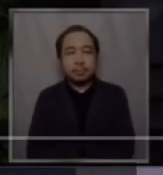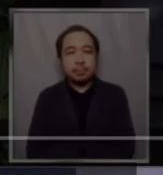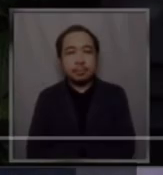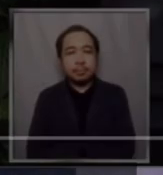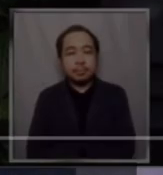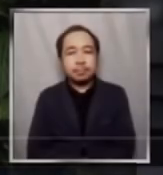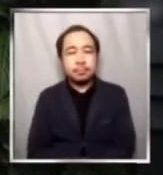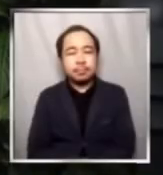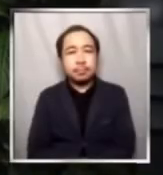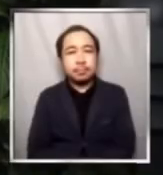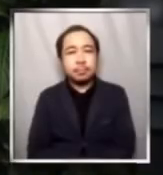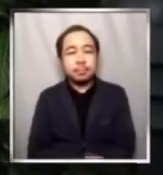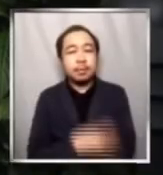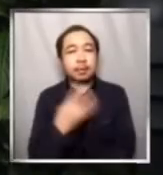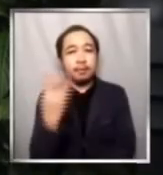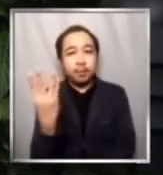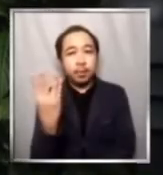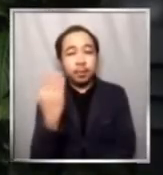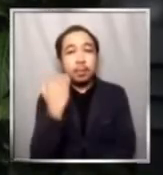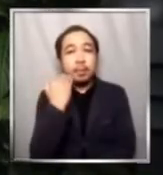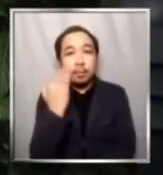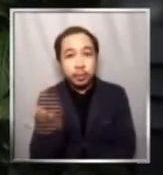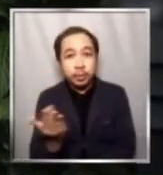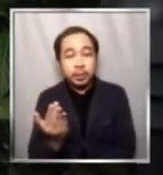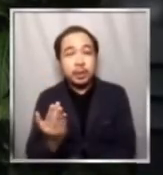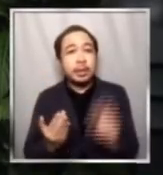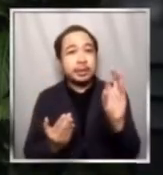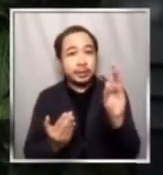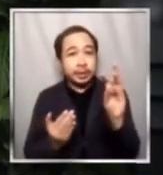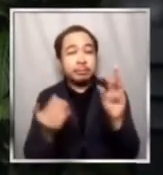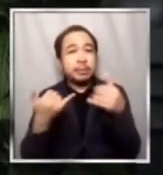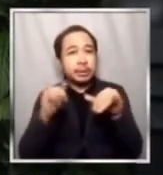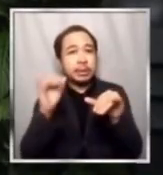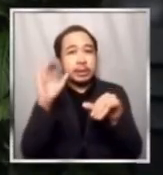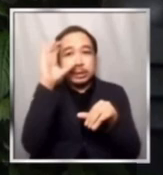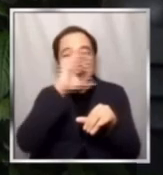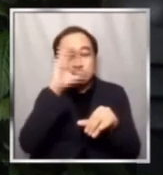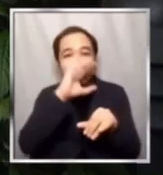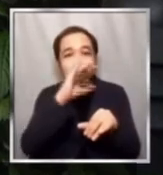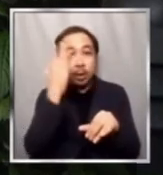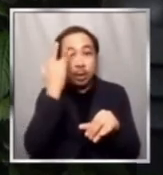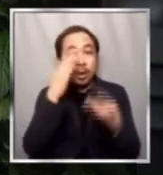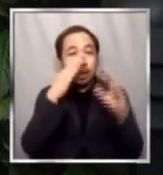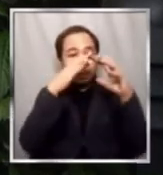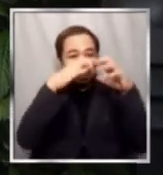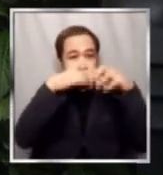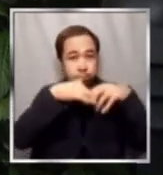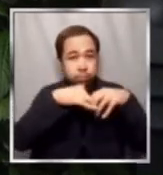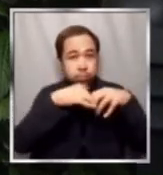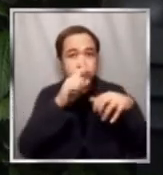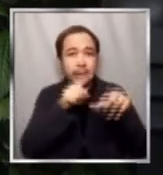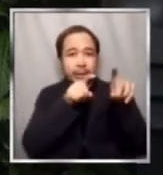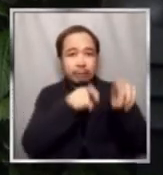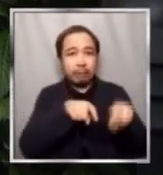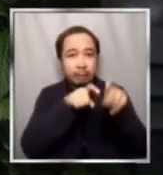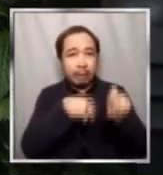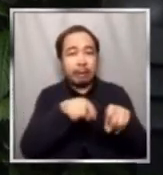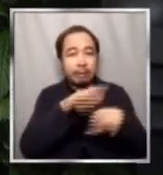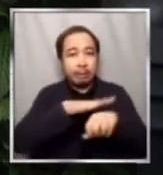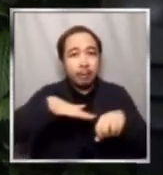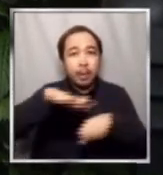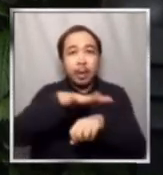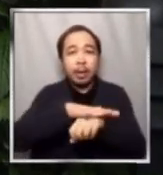Apat ang patay habang anim ang pinaghahanap pa matapos gumuho ang bahagi ng isang minahan sa Toledo, Cebu. Nakatutok si